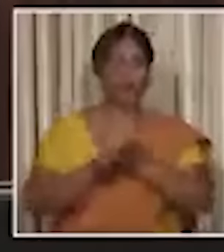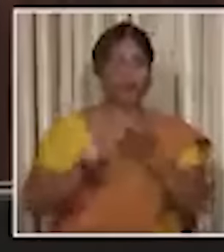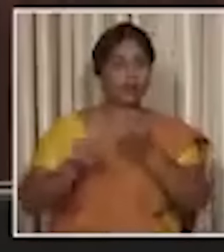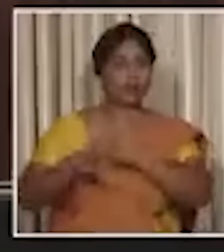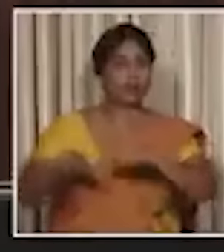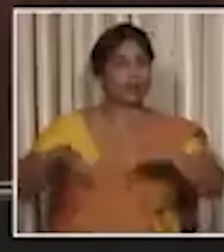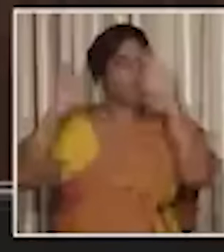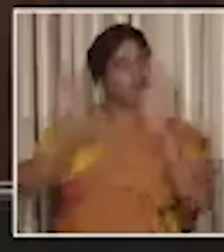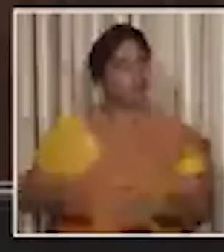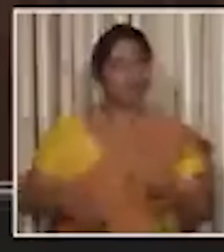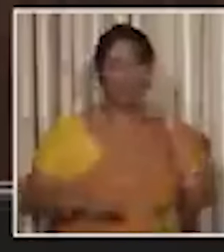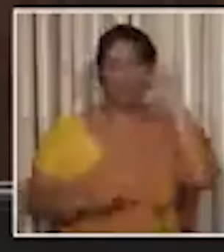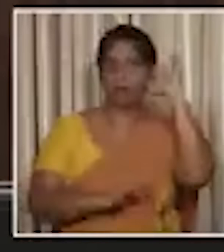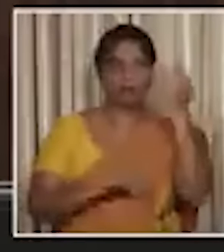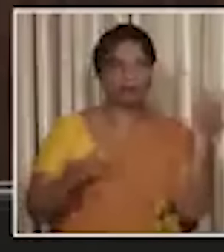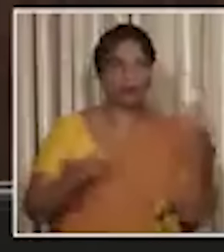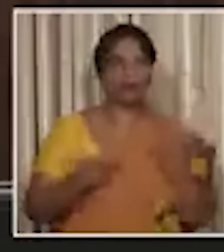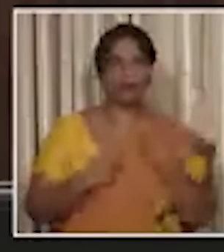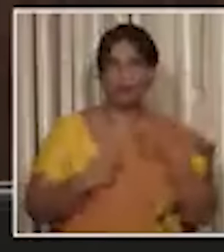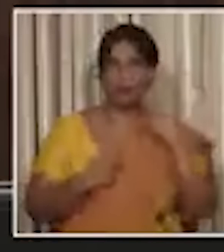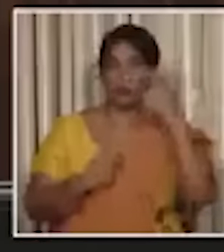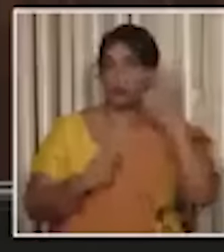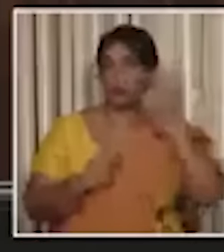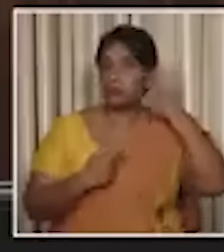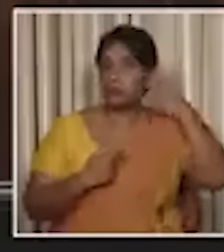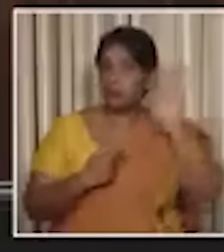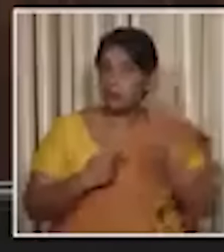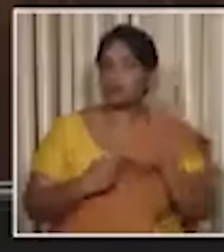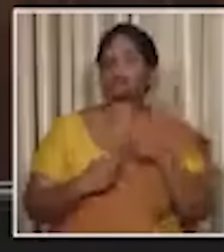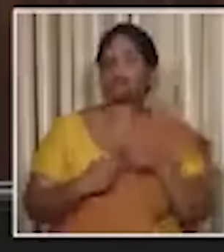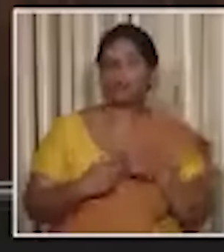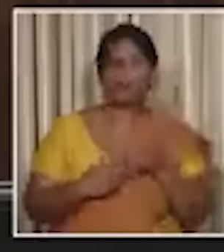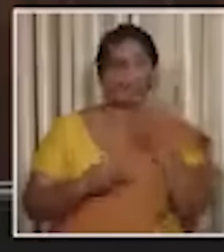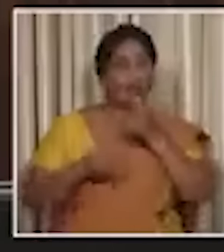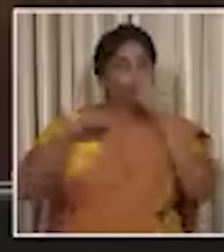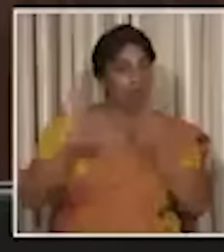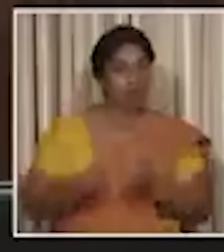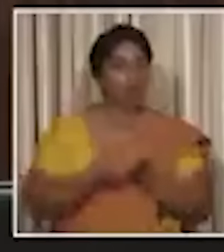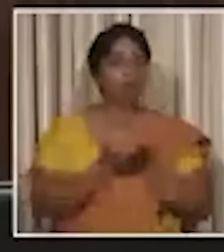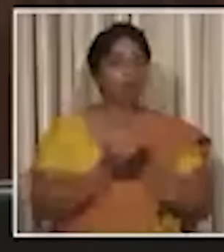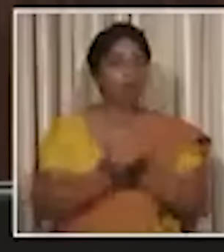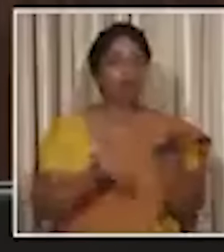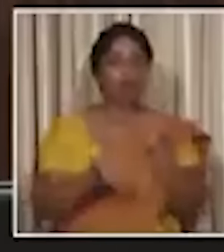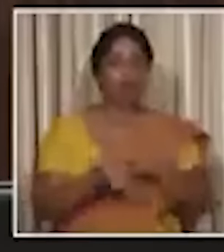ஒரு குறிதமான ஒரு சமூகமாக இது காணப்படுகின்றது. எனவே இந்த மக்கள் மத்தியில் ஈரம் அவசியம்.